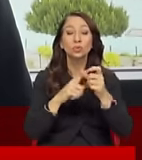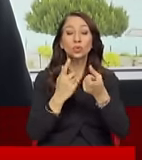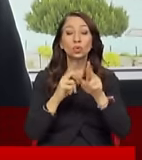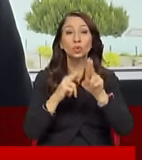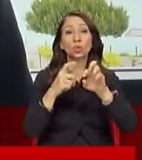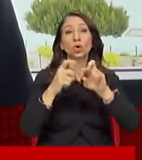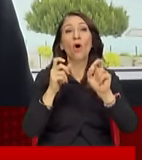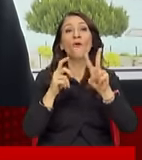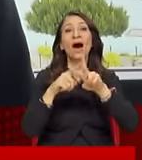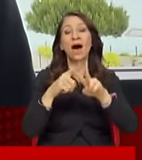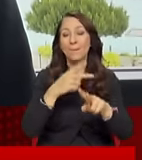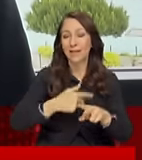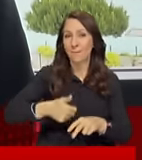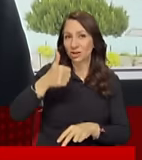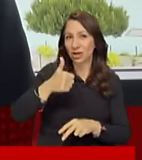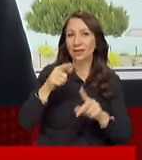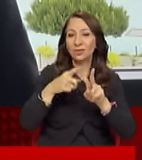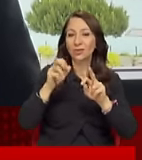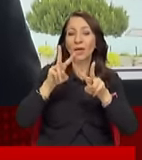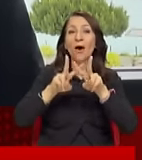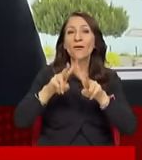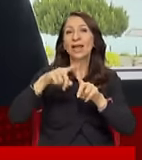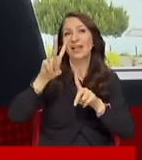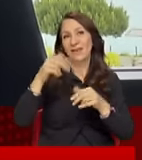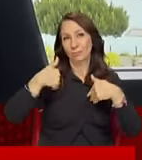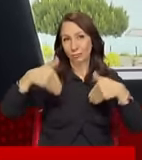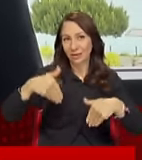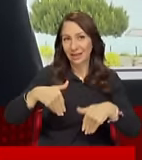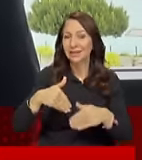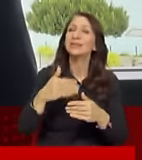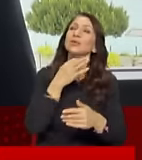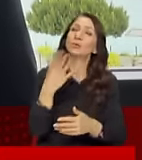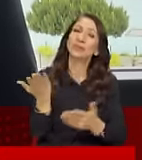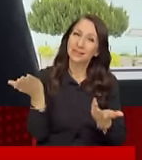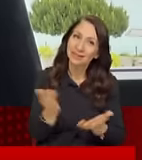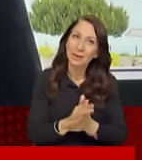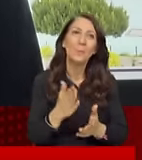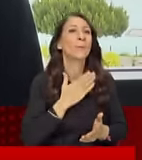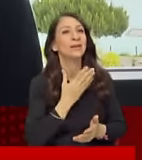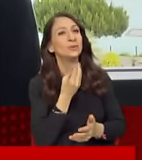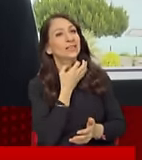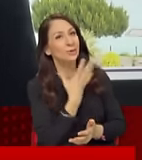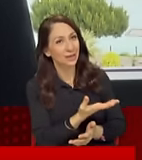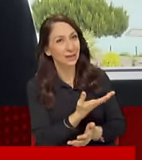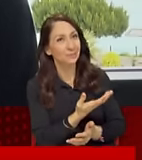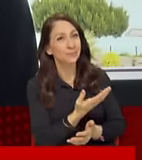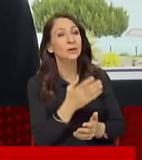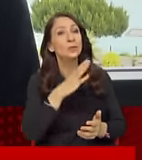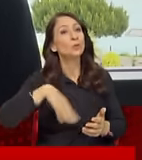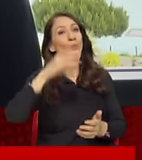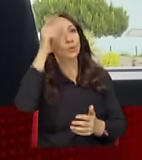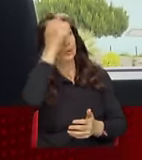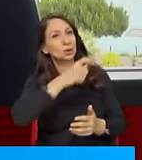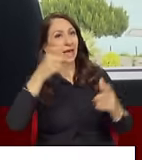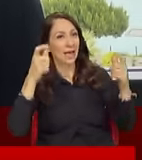Çukurova Belediye Başkanı adayı NAV ekranlarındaydı, Çalar Saat'teydi. Teşekkür ederiz efendim. Ben çok teşekkür ediyorum. Tüm